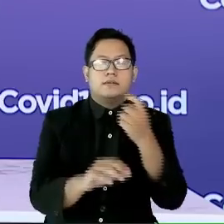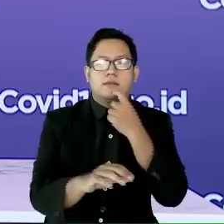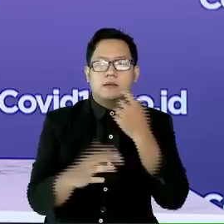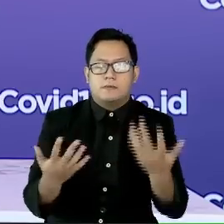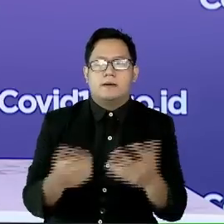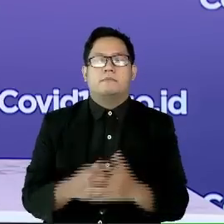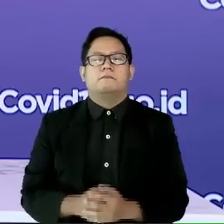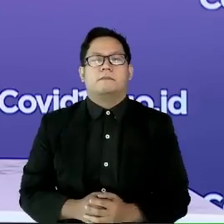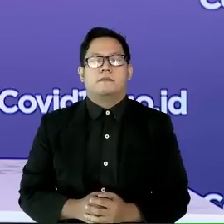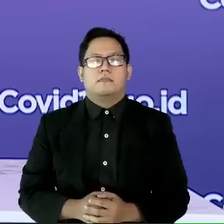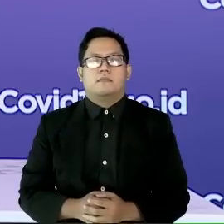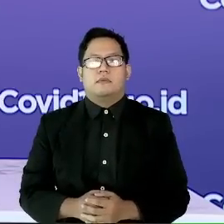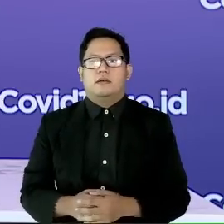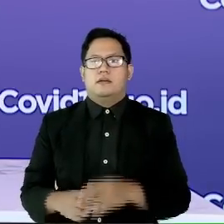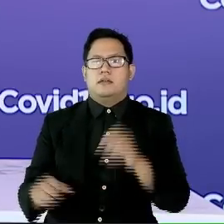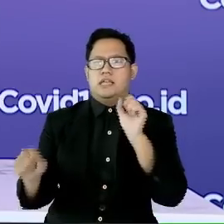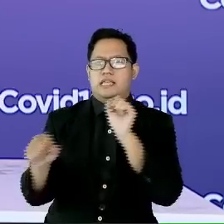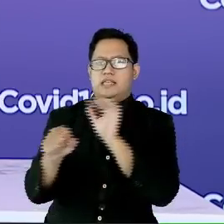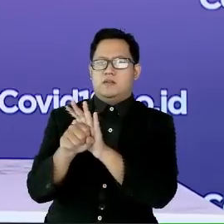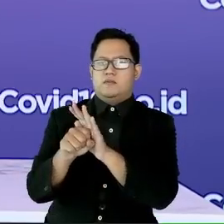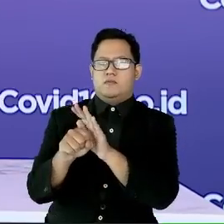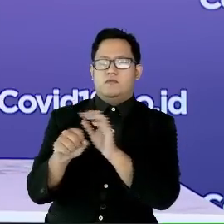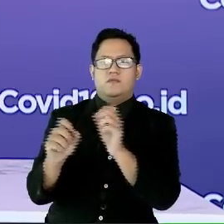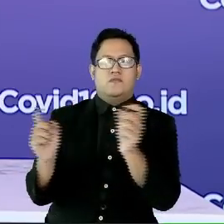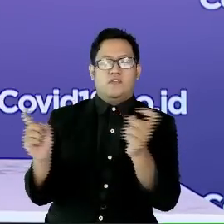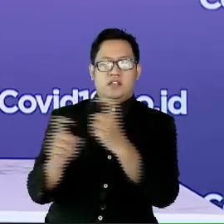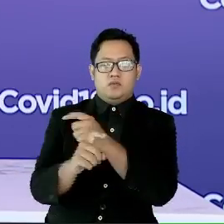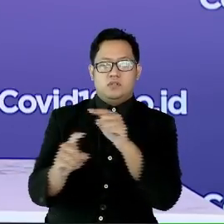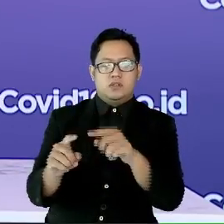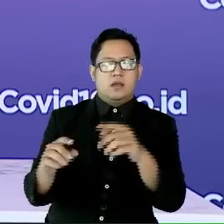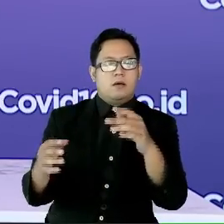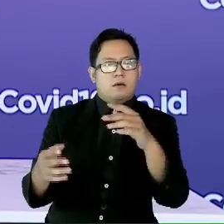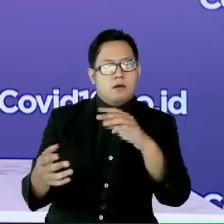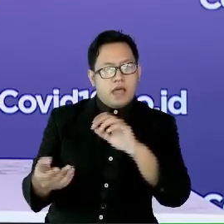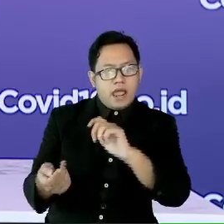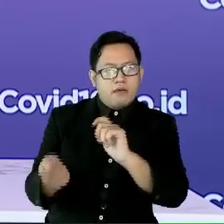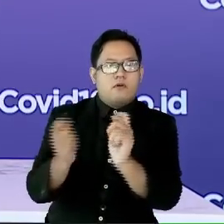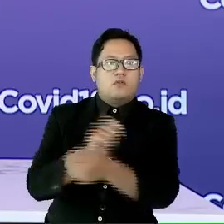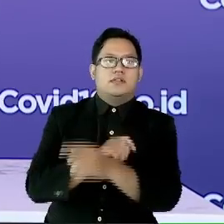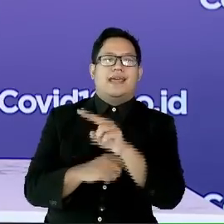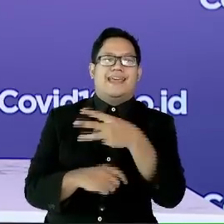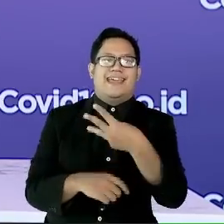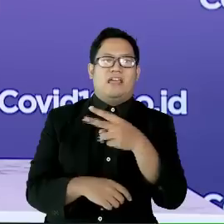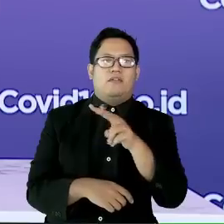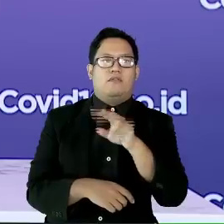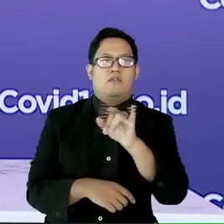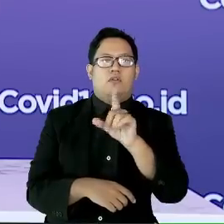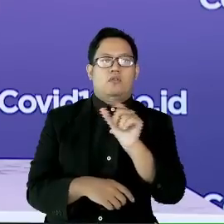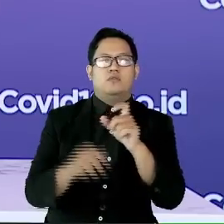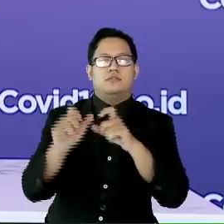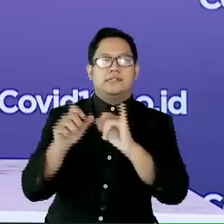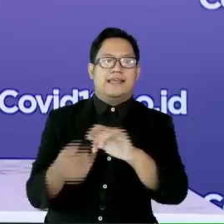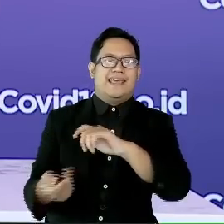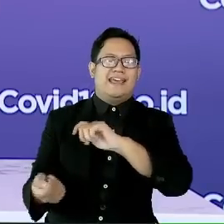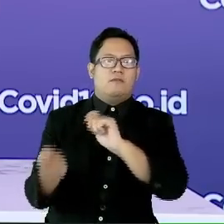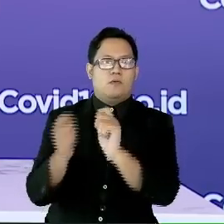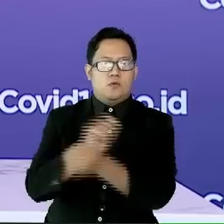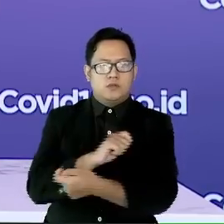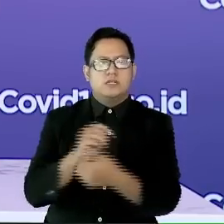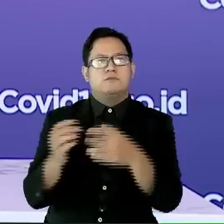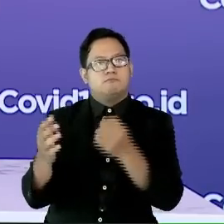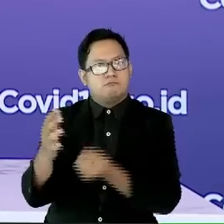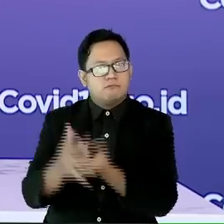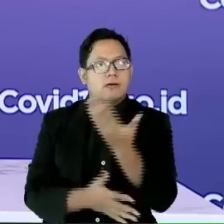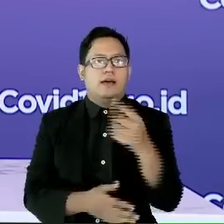adalah selama virus ini masih berevolusi, kita juga harus ikut berevolusi. Yang artinya kita harus